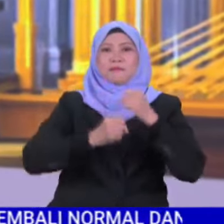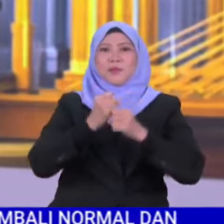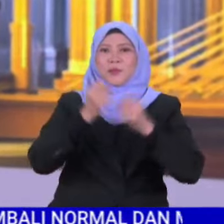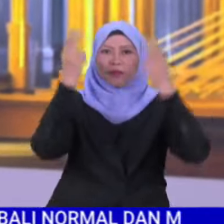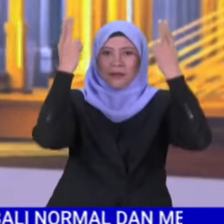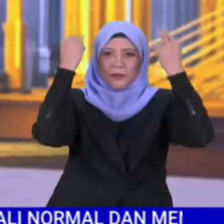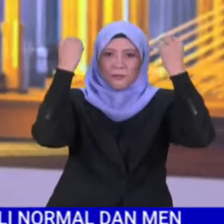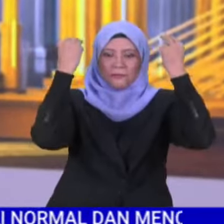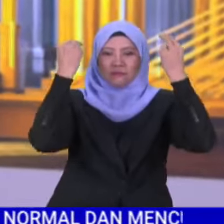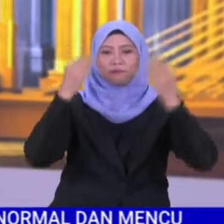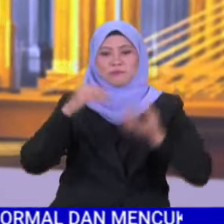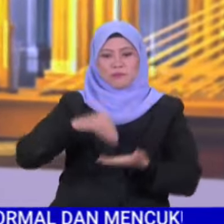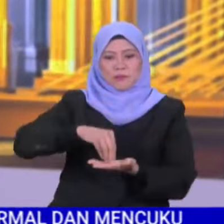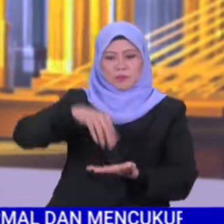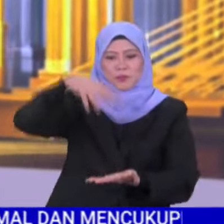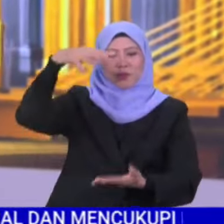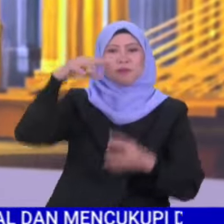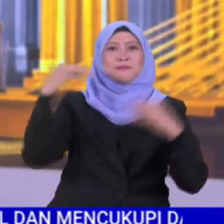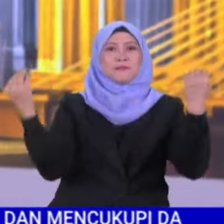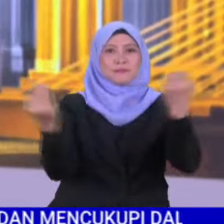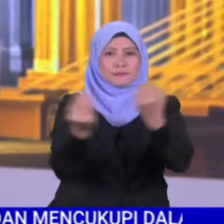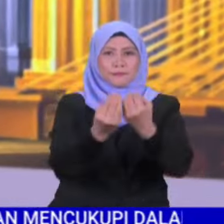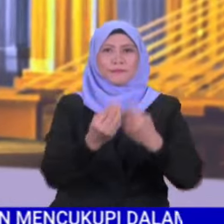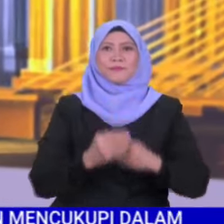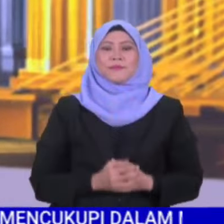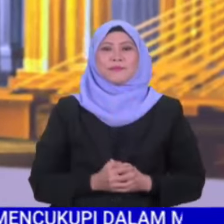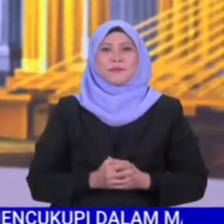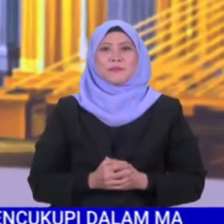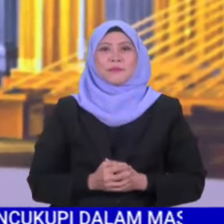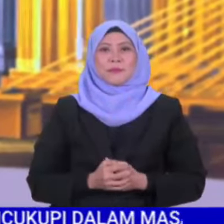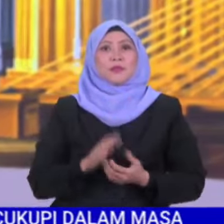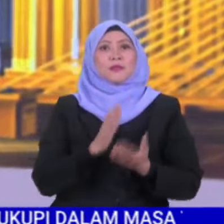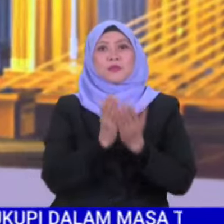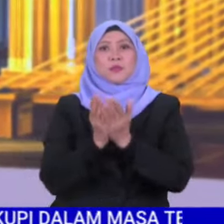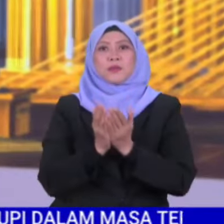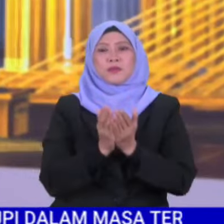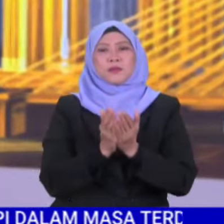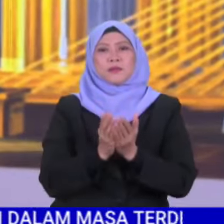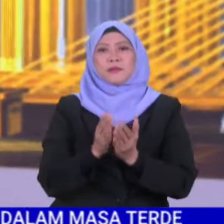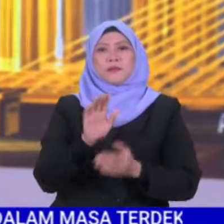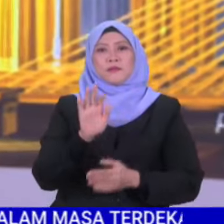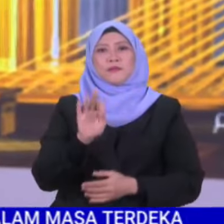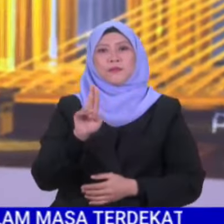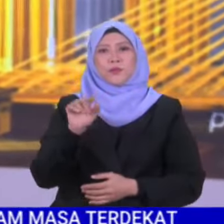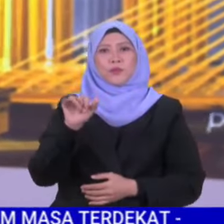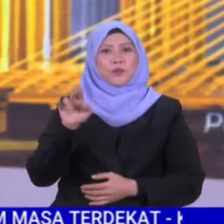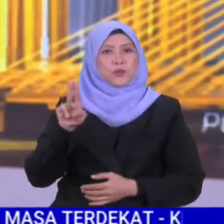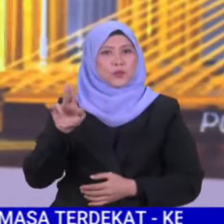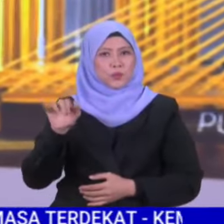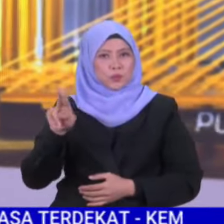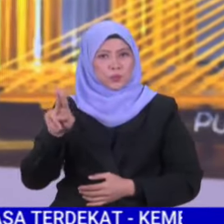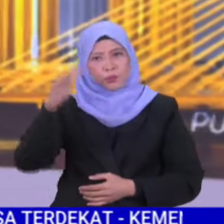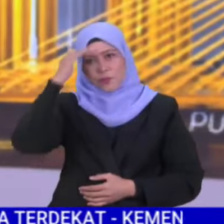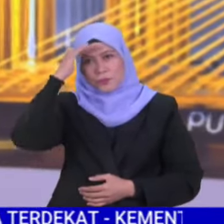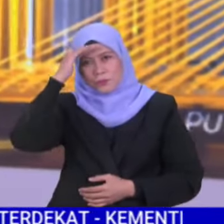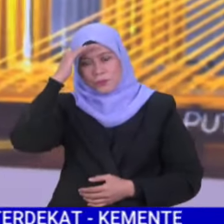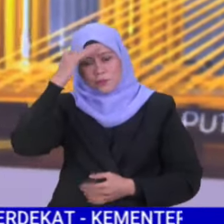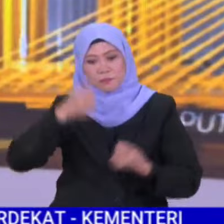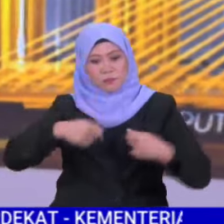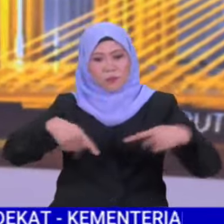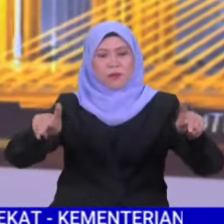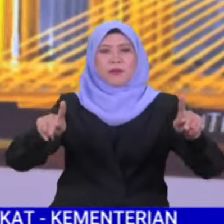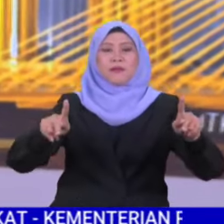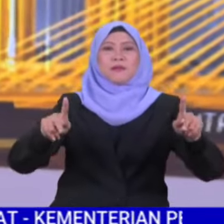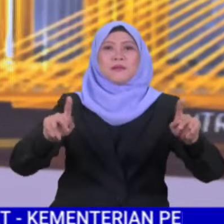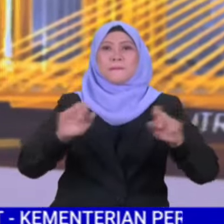dan menerap kemakmuran di kalangan masyarakat. Tidak terkecuali di Sekolah Menengah Fun Yu di Johor yang mengambil peluang